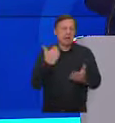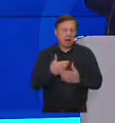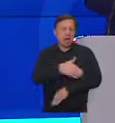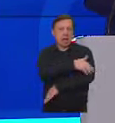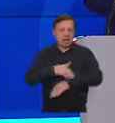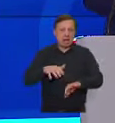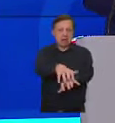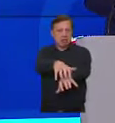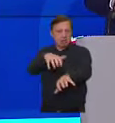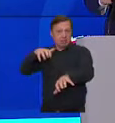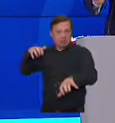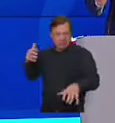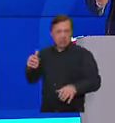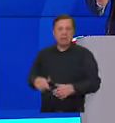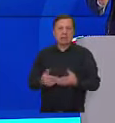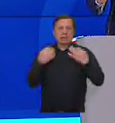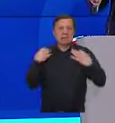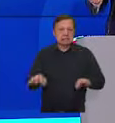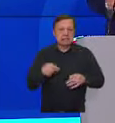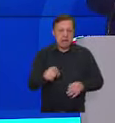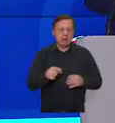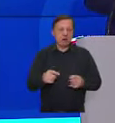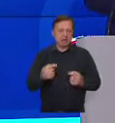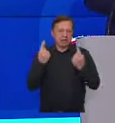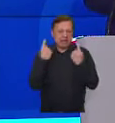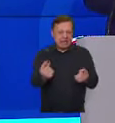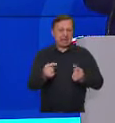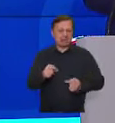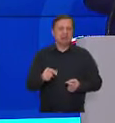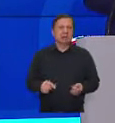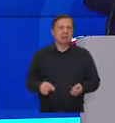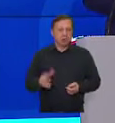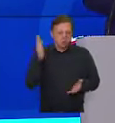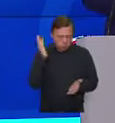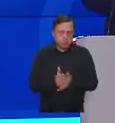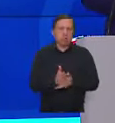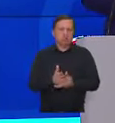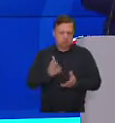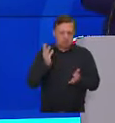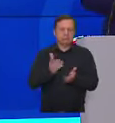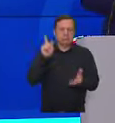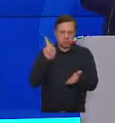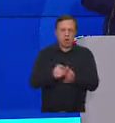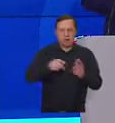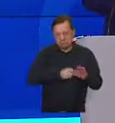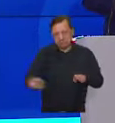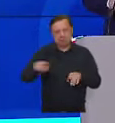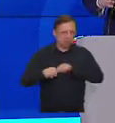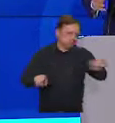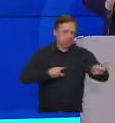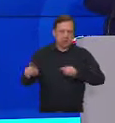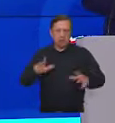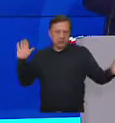granicach, które dla samochodów towarowych, ciężarowych zostały już rozładowane. Natomiast